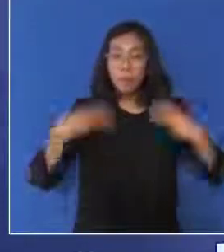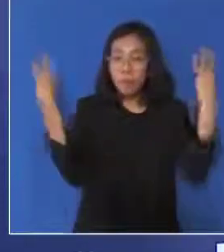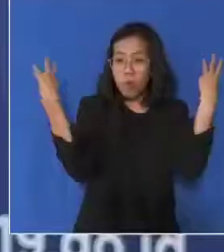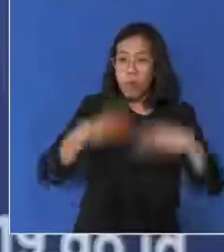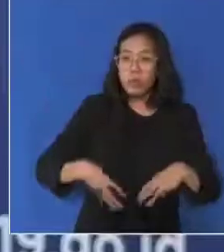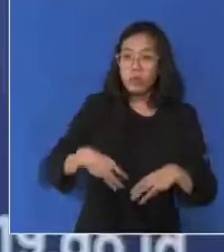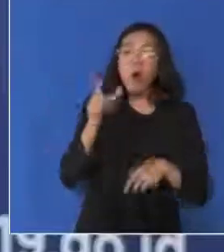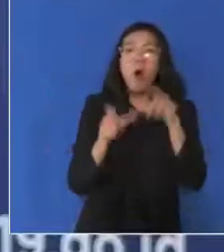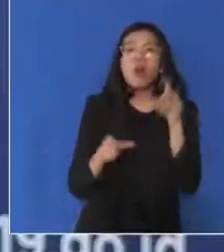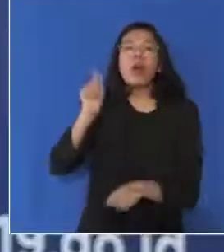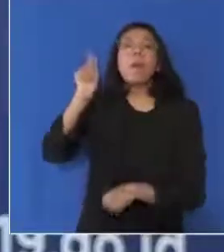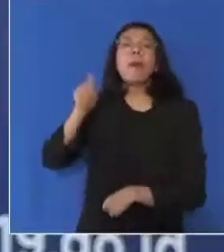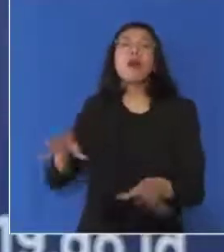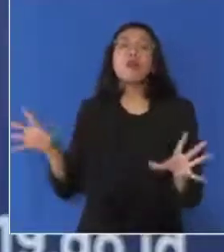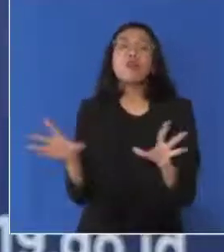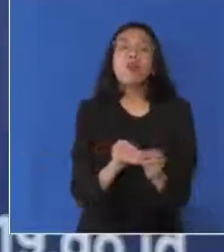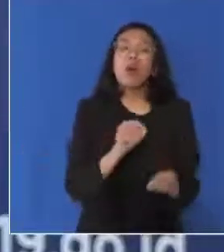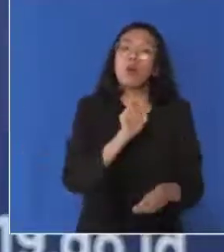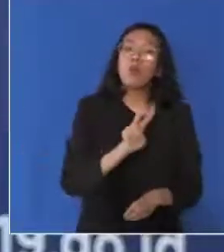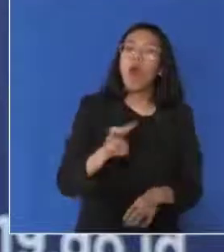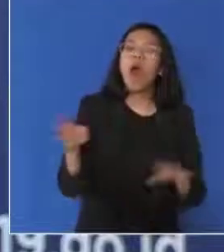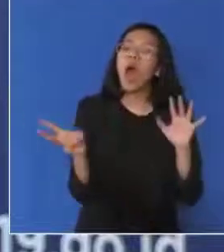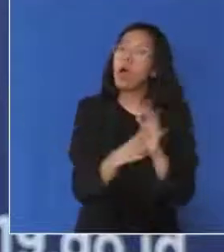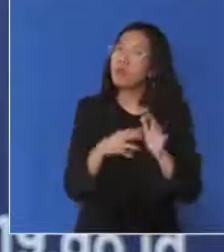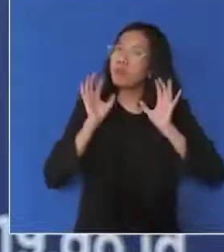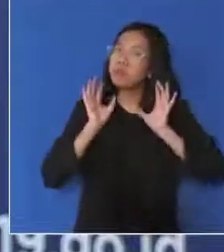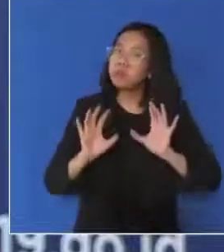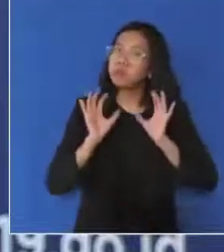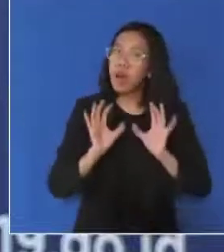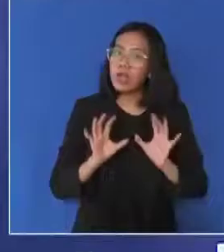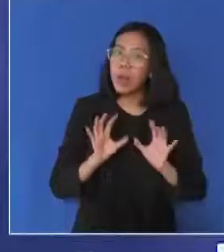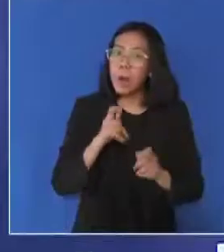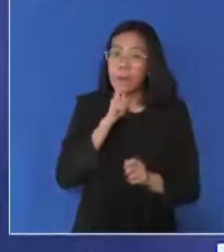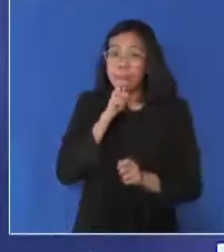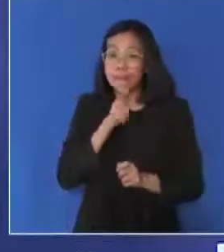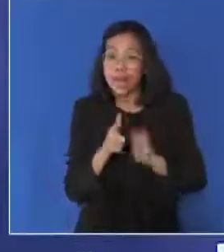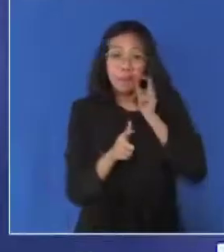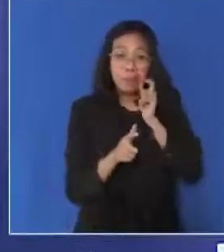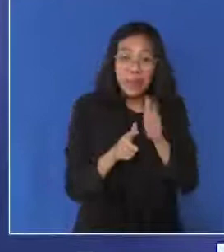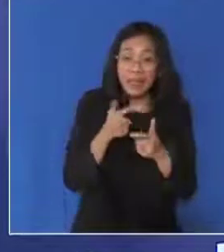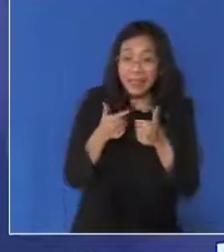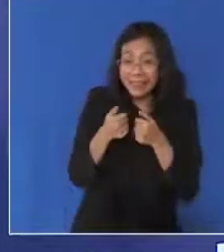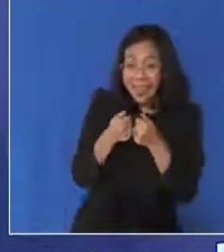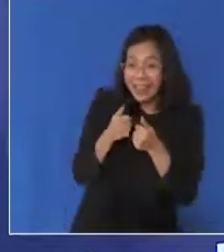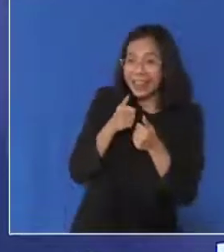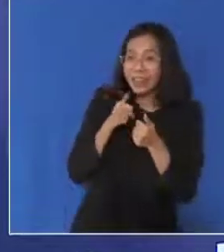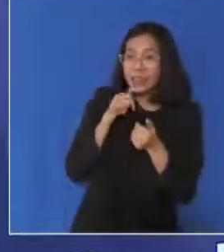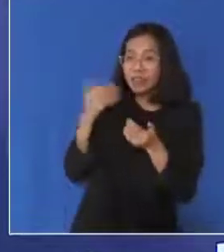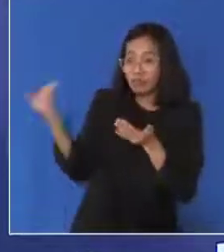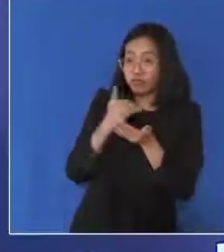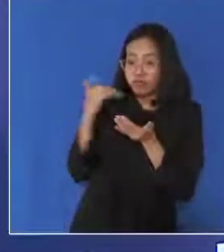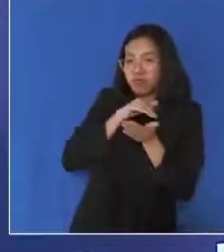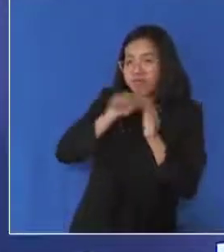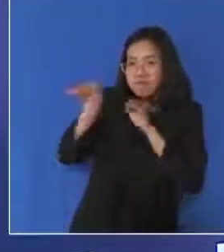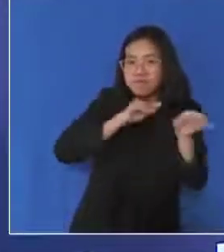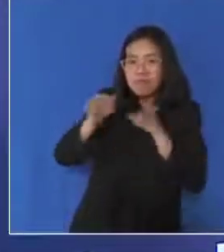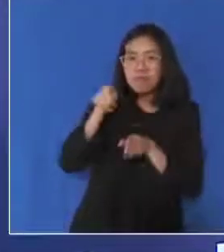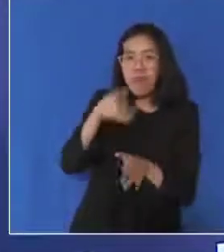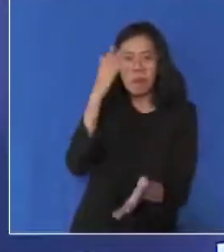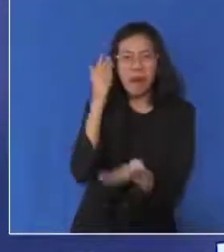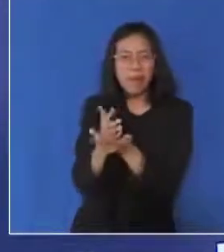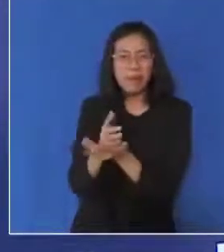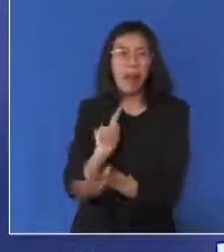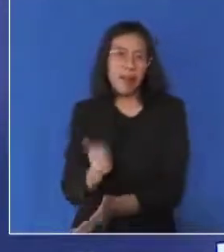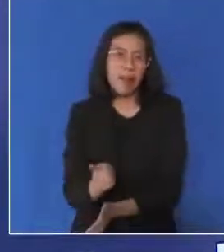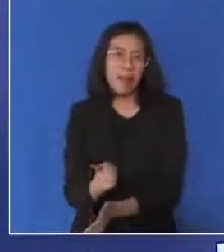ada dua miliar pengguna ya di dunia ini Dan mulai membatasi jumlah pesannya Hai diforward kembali gitu nah